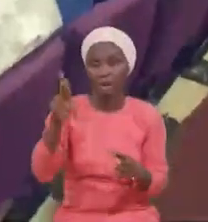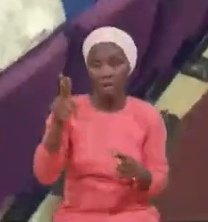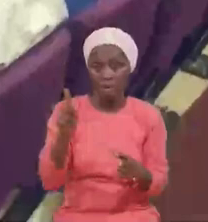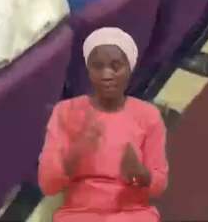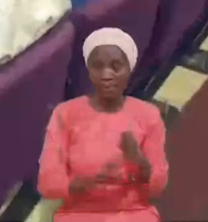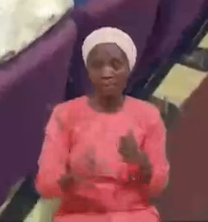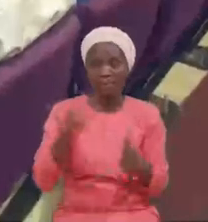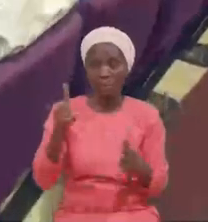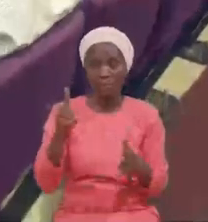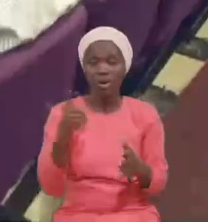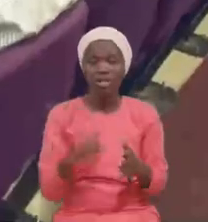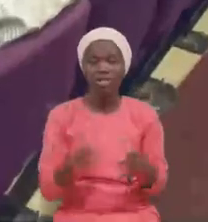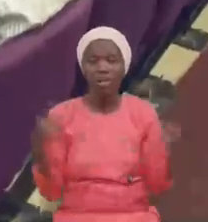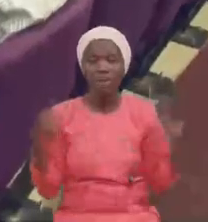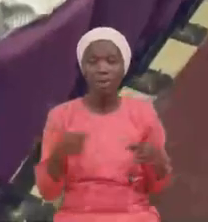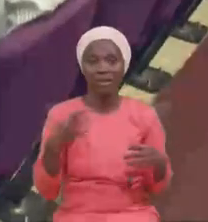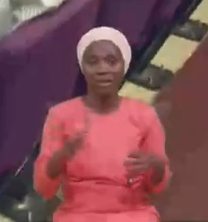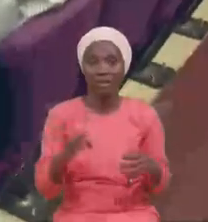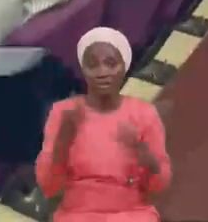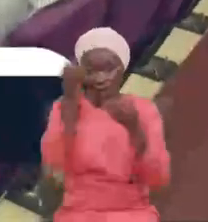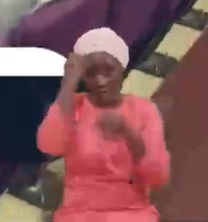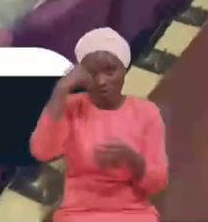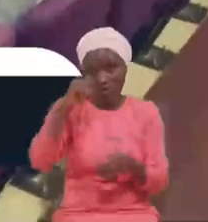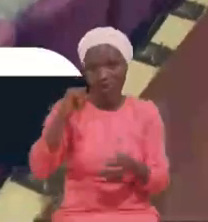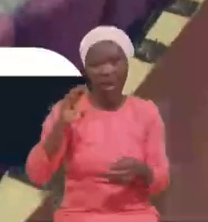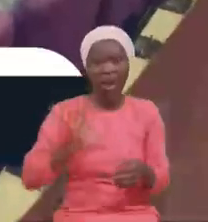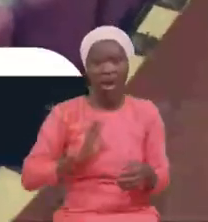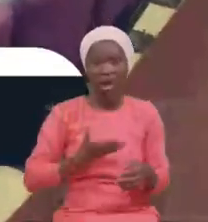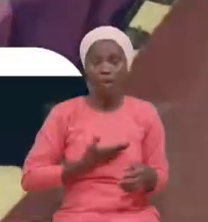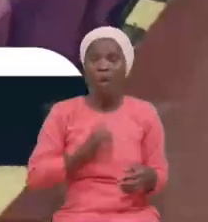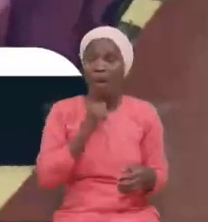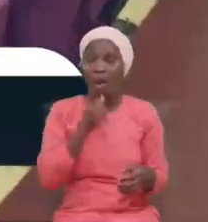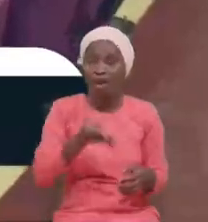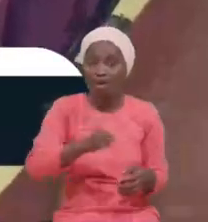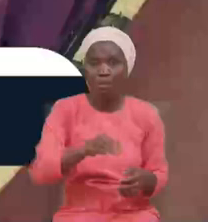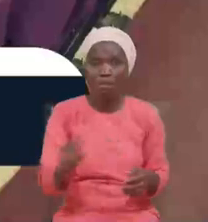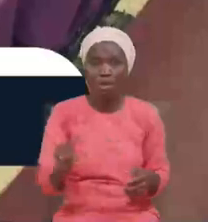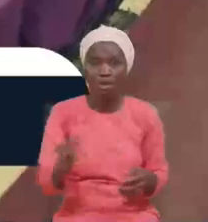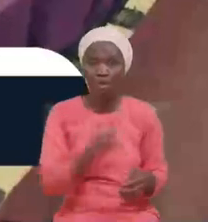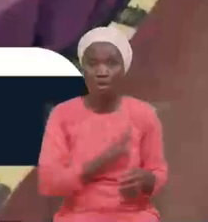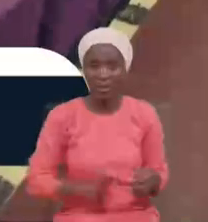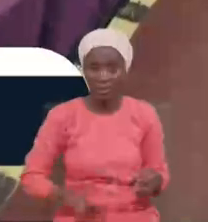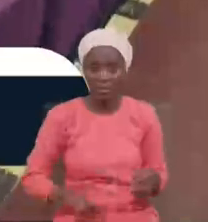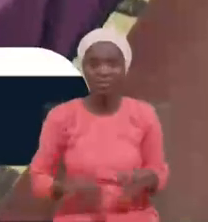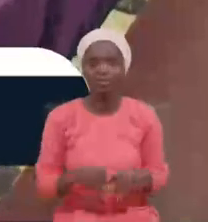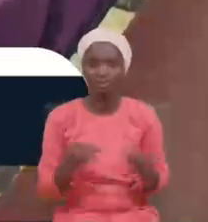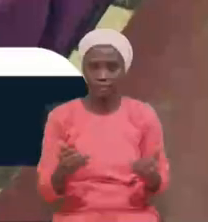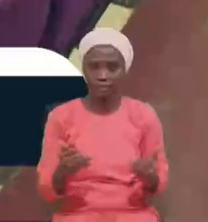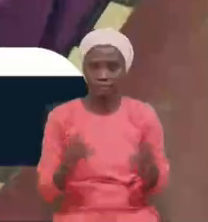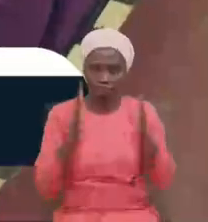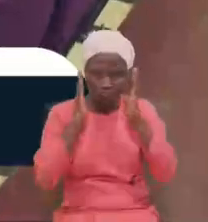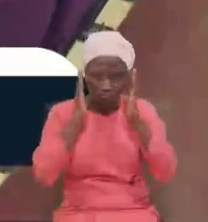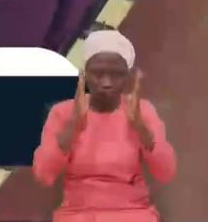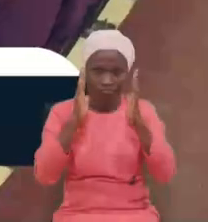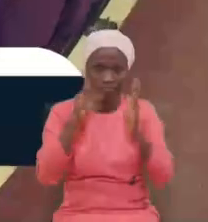La douleur de désobéir à notre Seigneur non compromettant. Nous devons